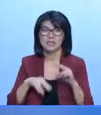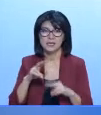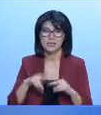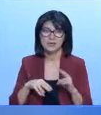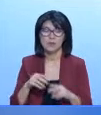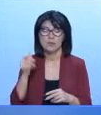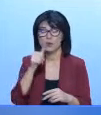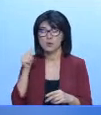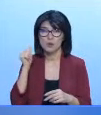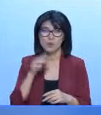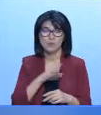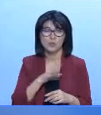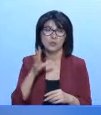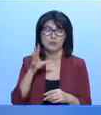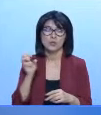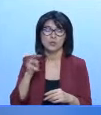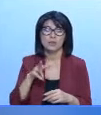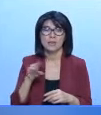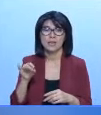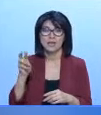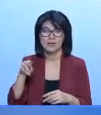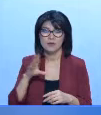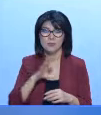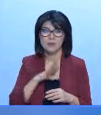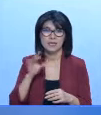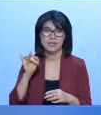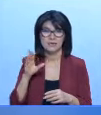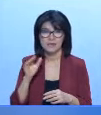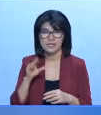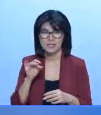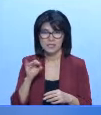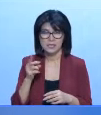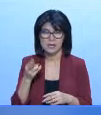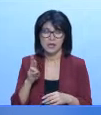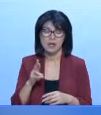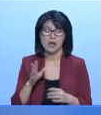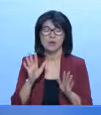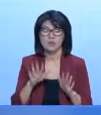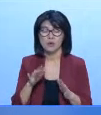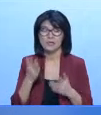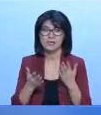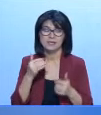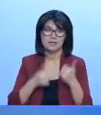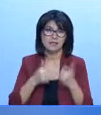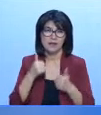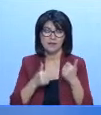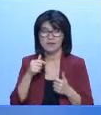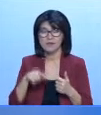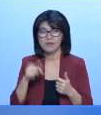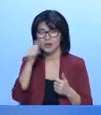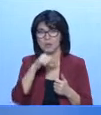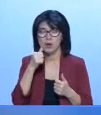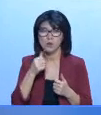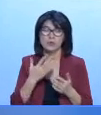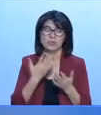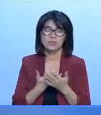500 миллиардқа жуық теңгенің инвестициясы салынған. Бұл оның алдыңдағы жылмен салыстырғанда 16,1% артық.